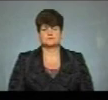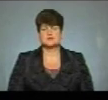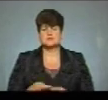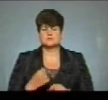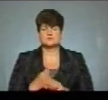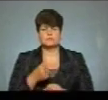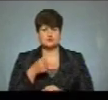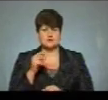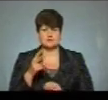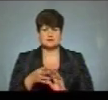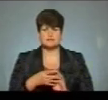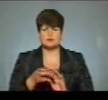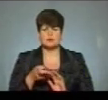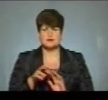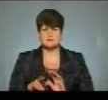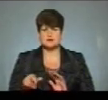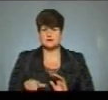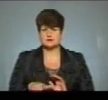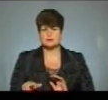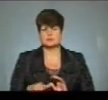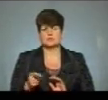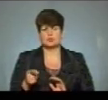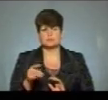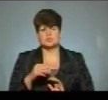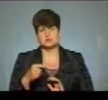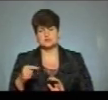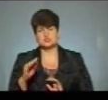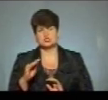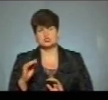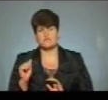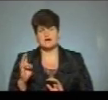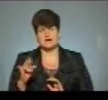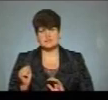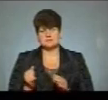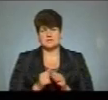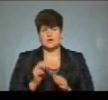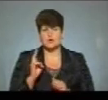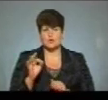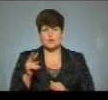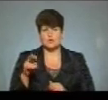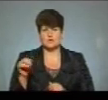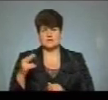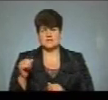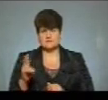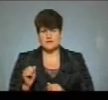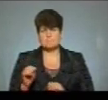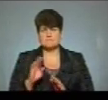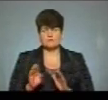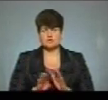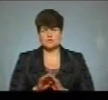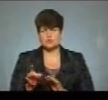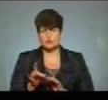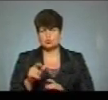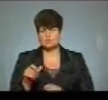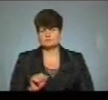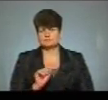вчора, 29 липня. На трасі Тернопіль-Жванець між містом Скалат і селом Колодіївка Підволочиського району люди на 3 години перекрили